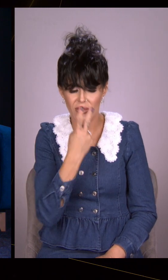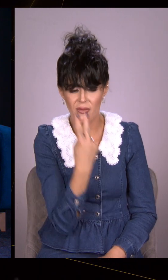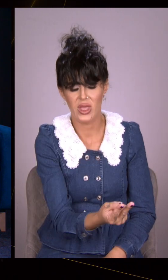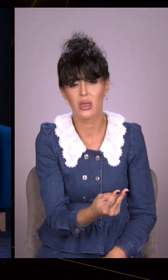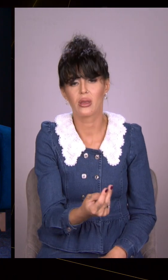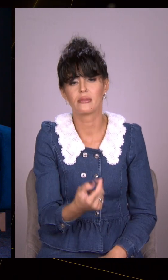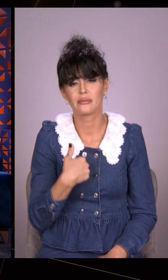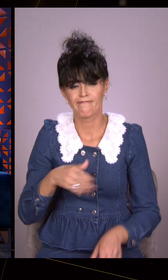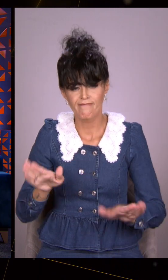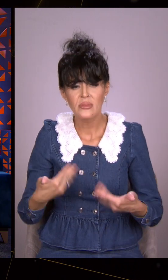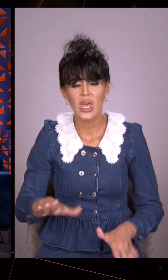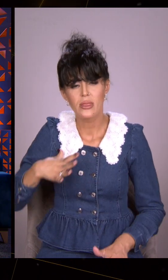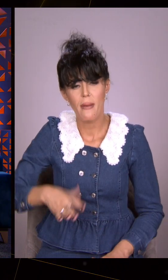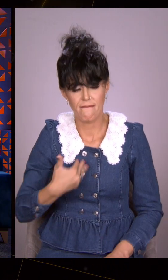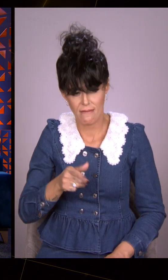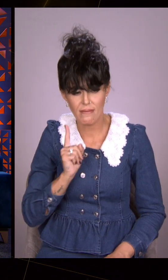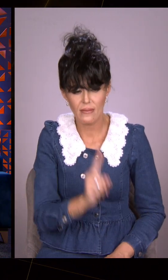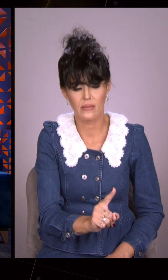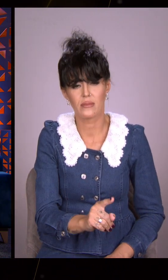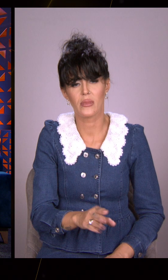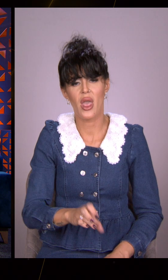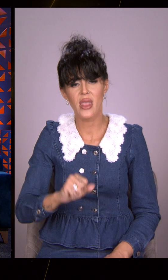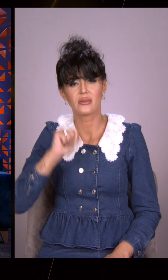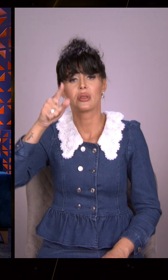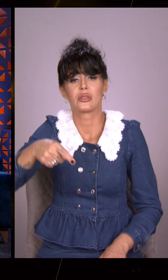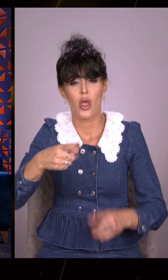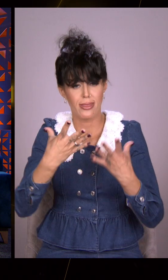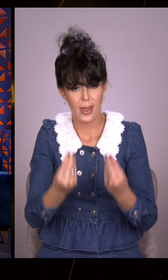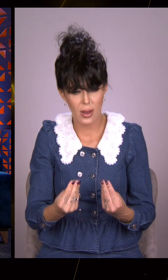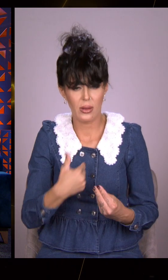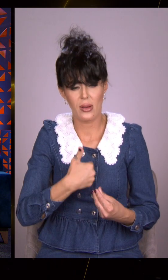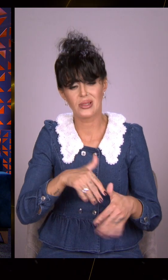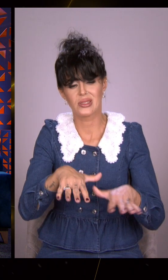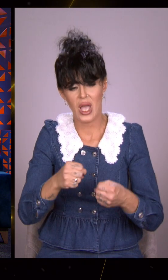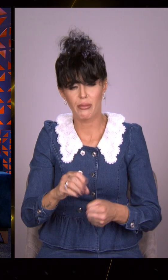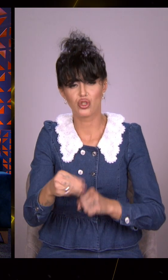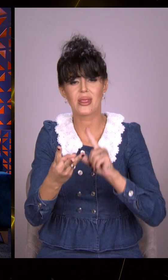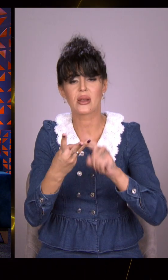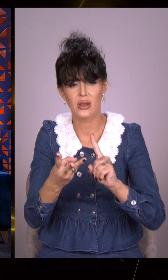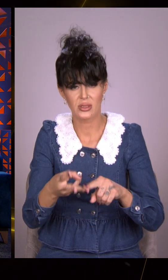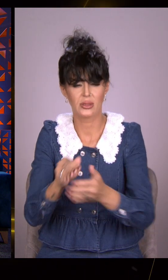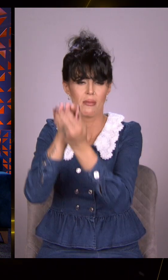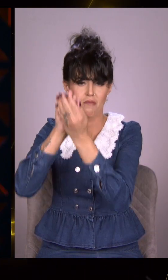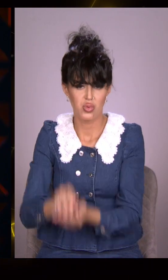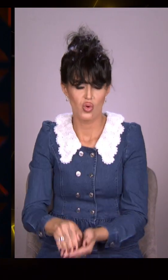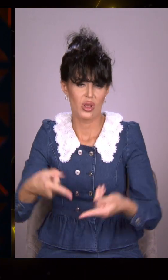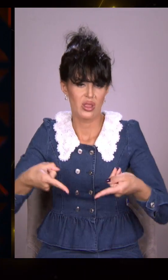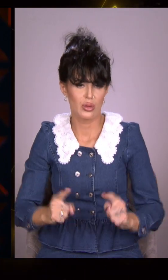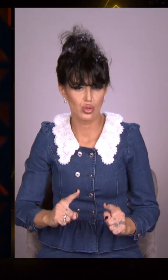Звісно, підійшла. На другий день я її вже забрала і похоронили вже останній раз. Третій раз? Так. Да.